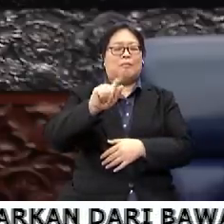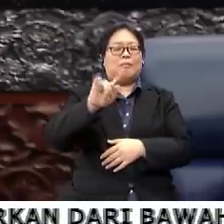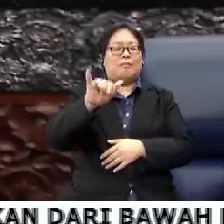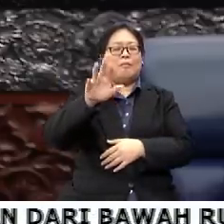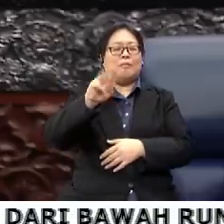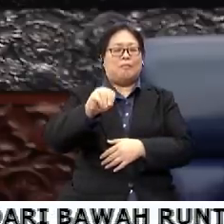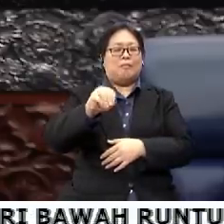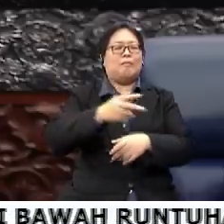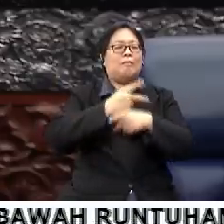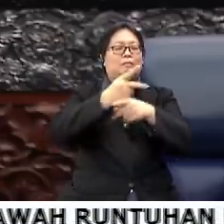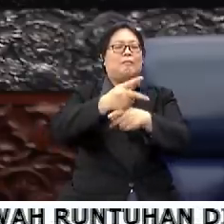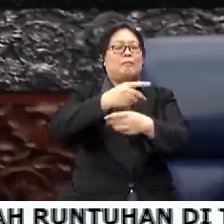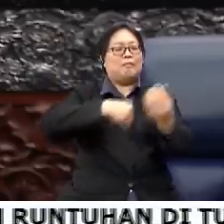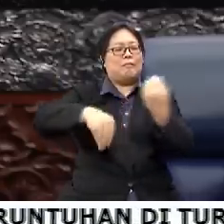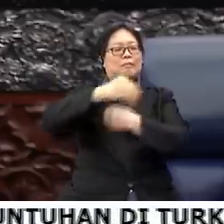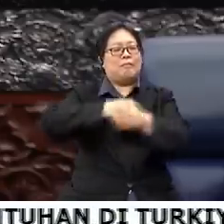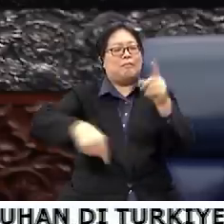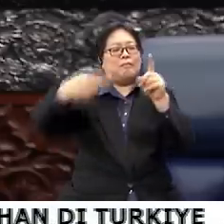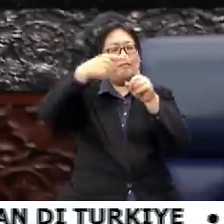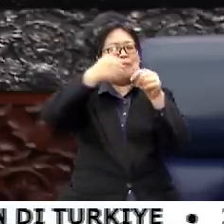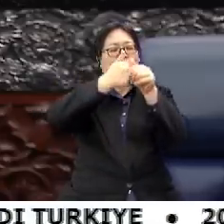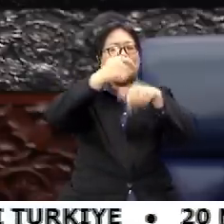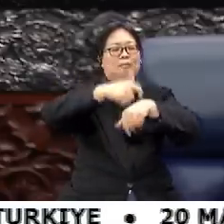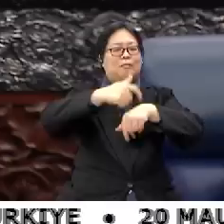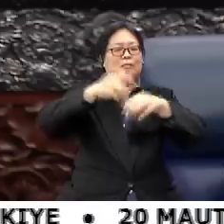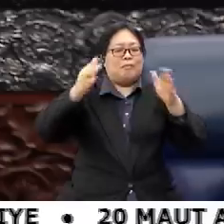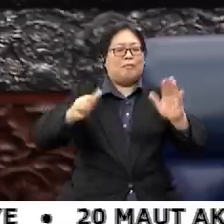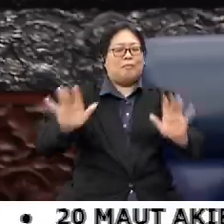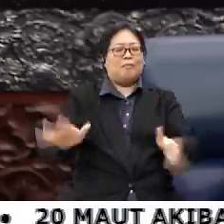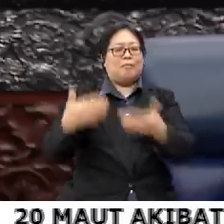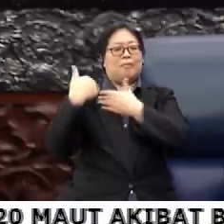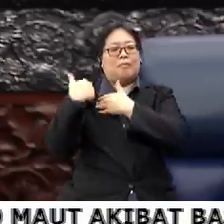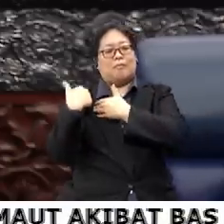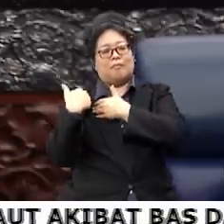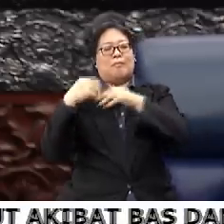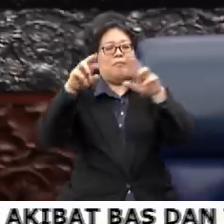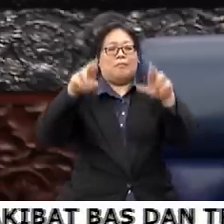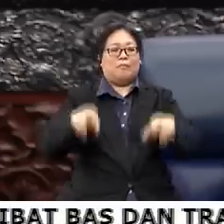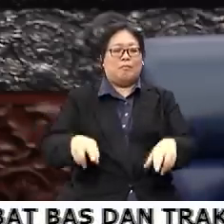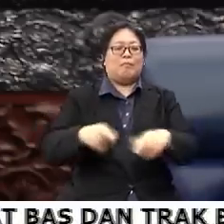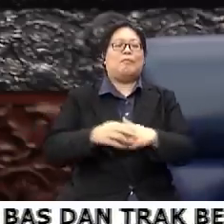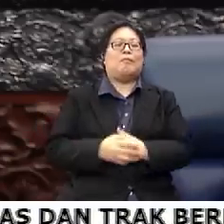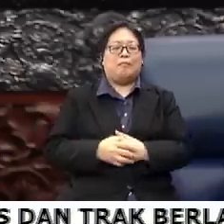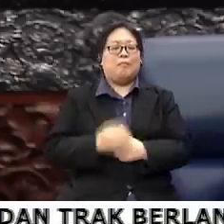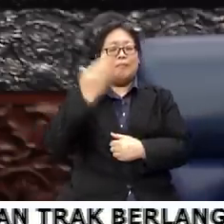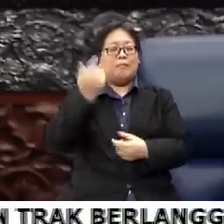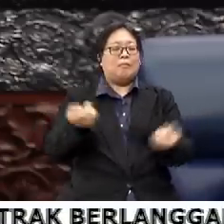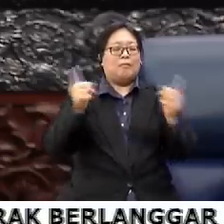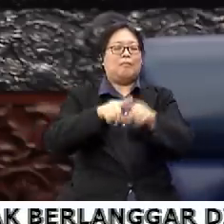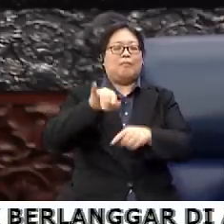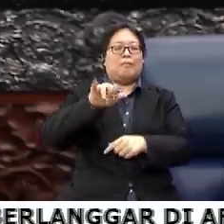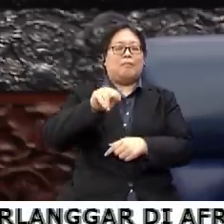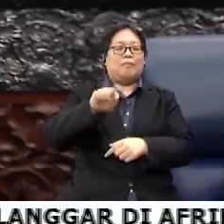pinjaman bersasar bagi tempoh tertentu untuk meringankan beban rakyat akibat kesan inflasi dan